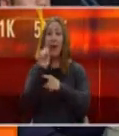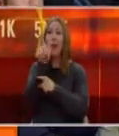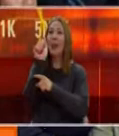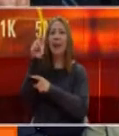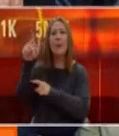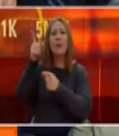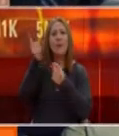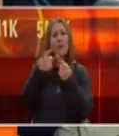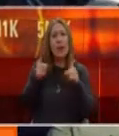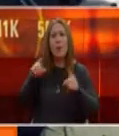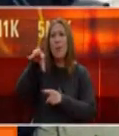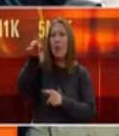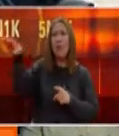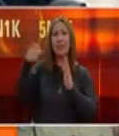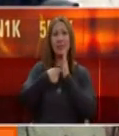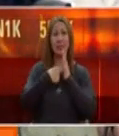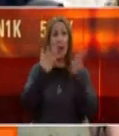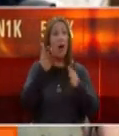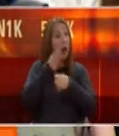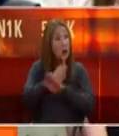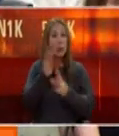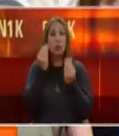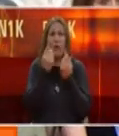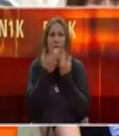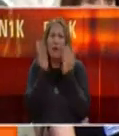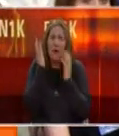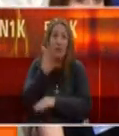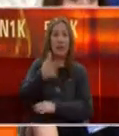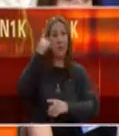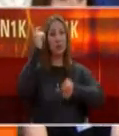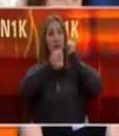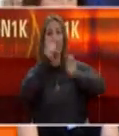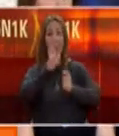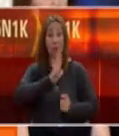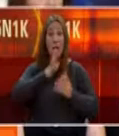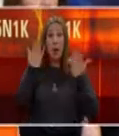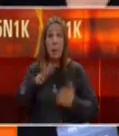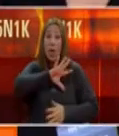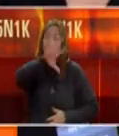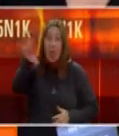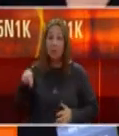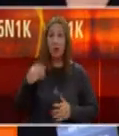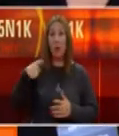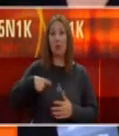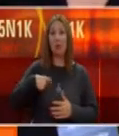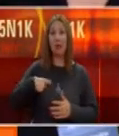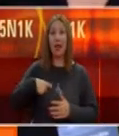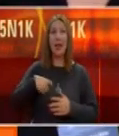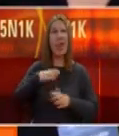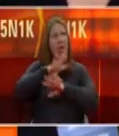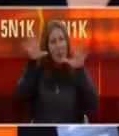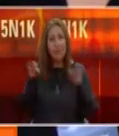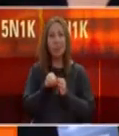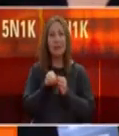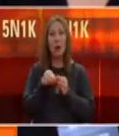farklı bölgelerinde yaşayan isimler. Aslında çok daha fazla başvuru vardı ama bu başvuruların hemen hepsi özel bir, hemen hepsi değil mi?